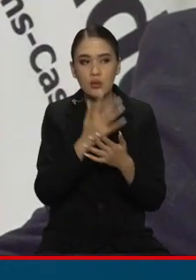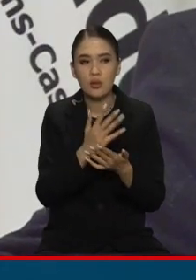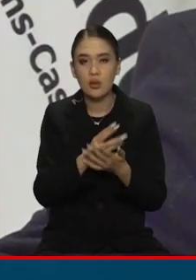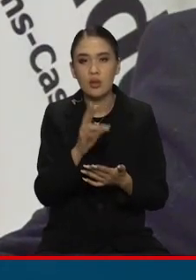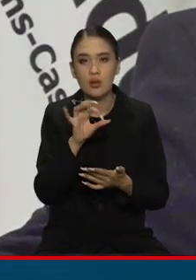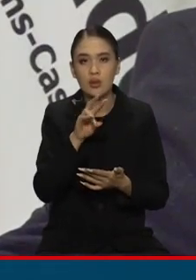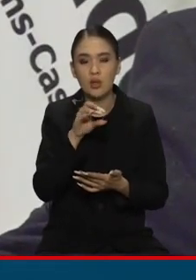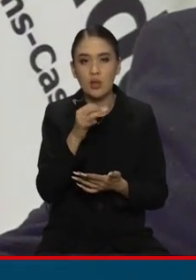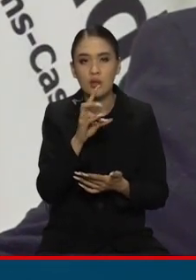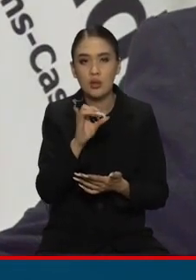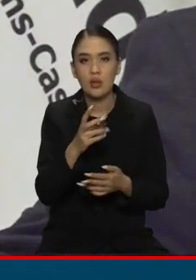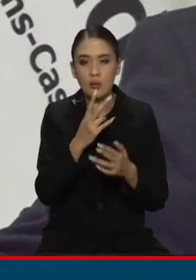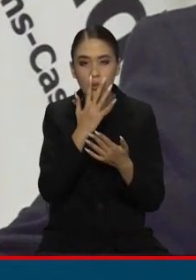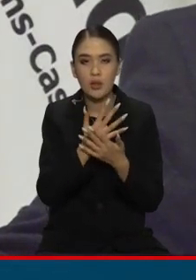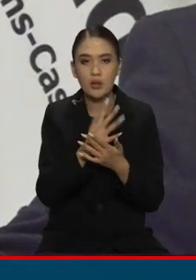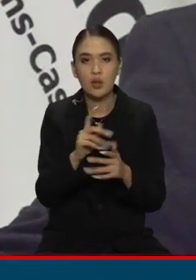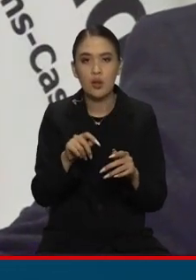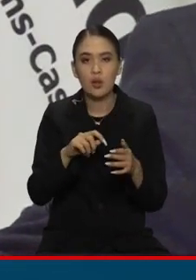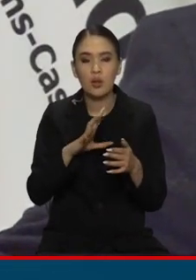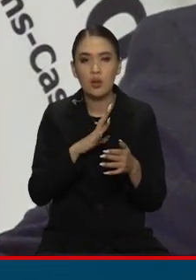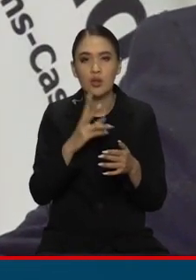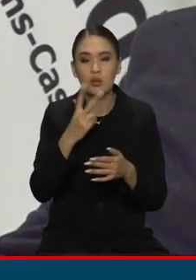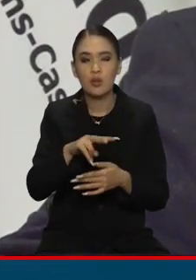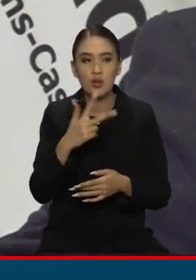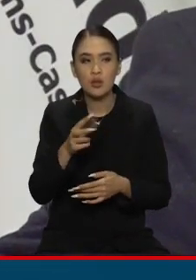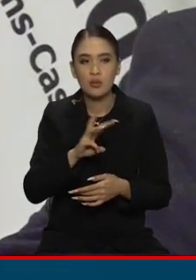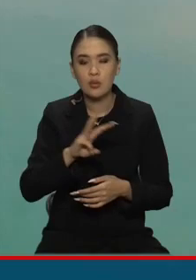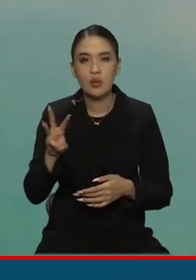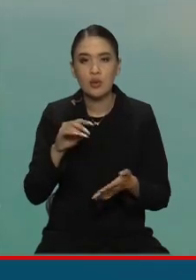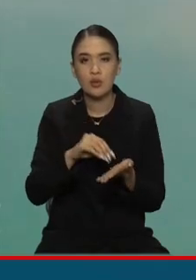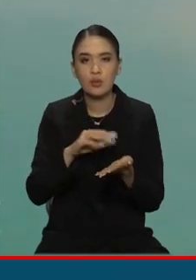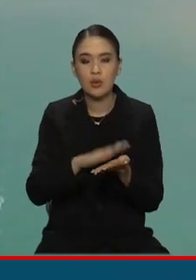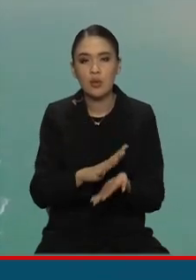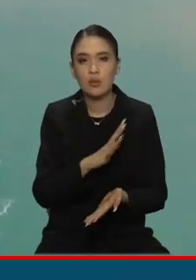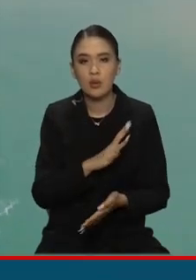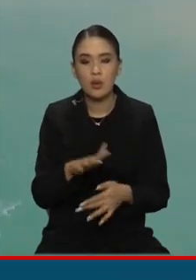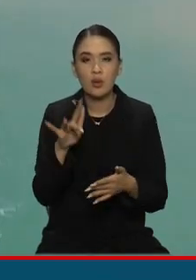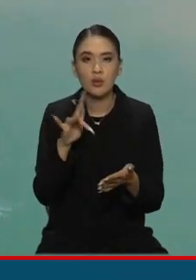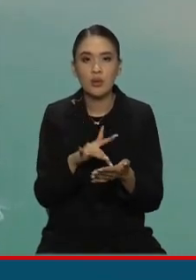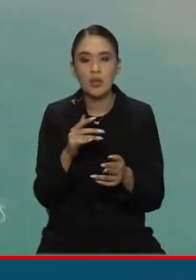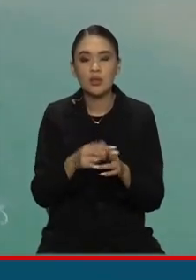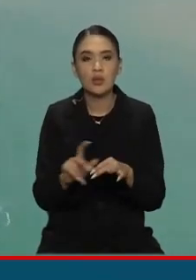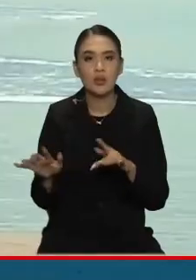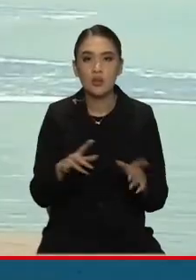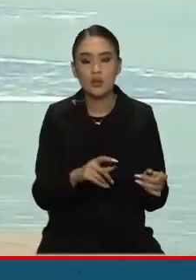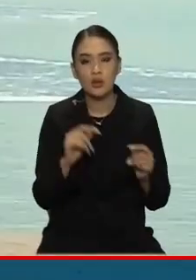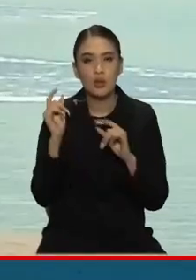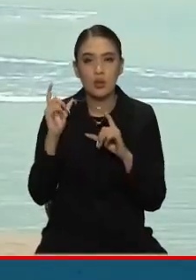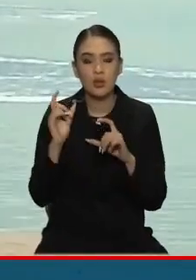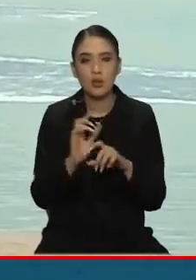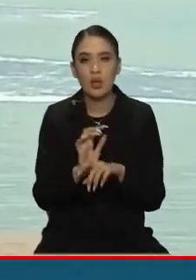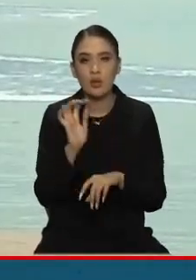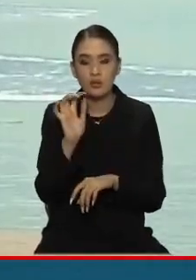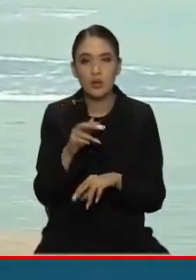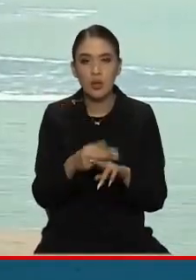контейнерлік жүктерді қоса алғанда 23 миллион тоннадан аса жүк тасымалдады. Отандық теңіз порттары арқылы жүк тасымалы жыл санап өсіп келеді.